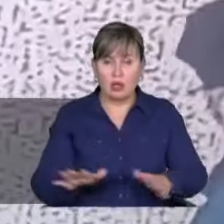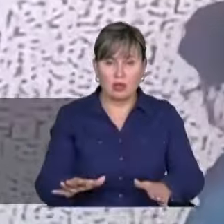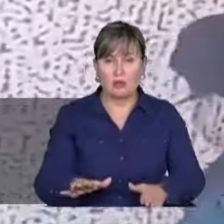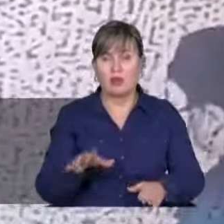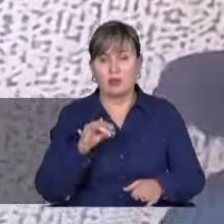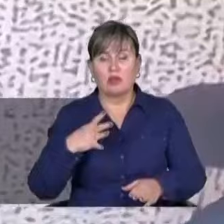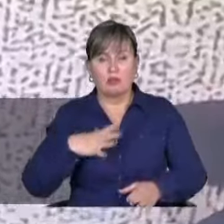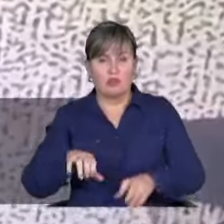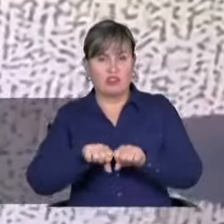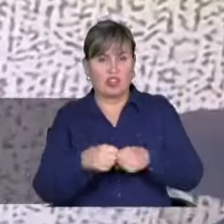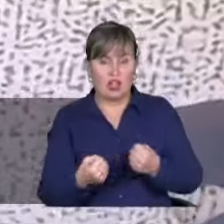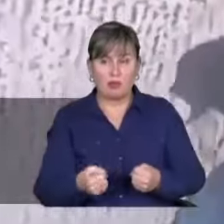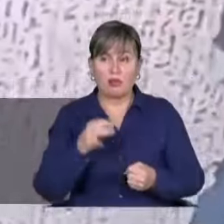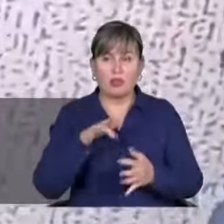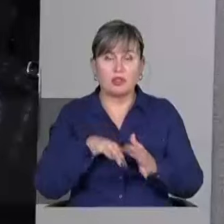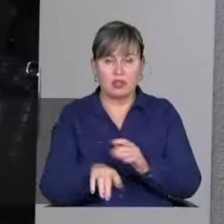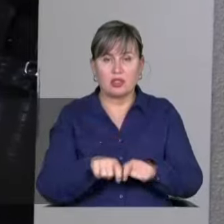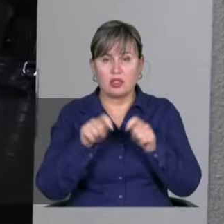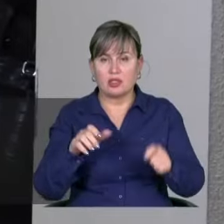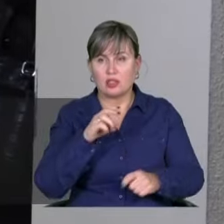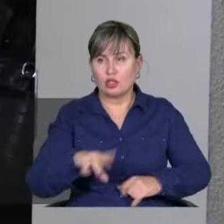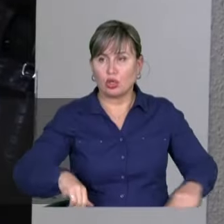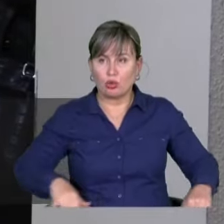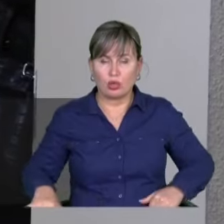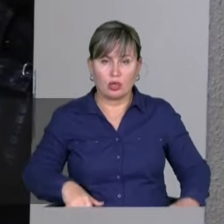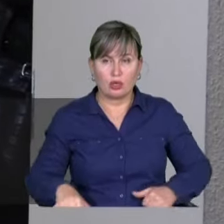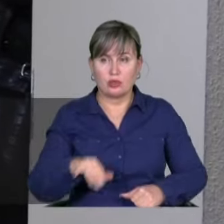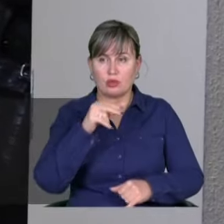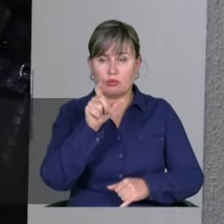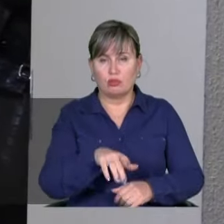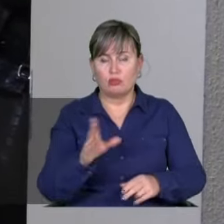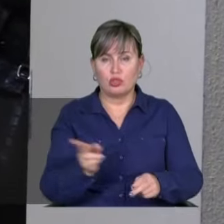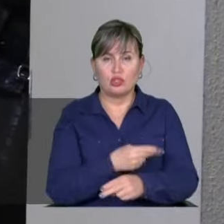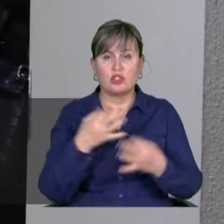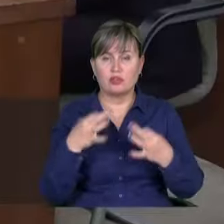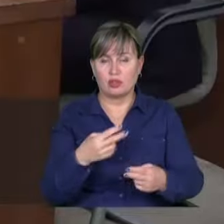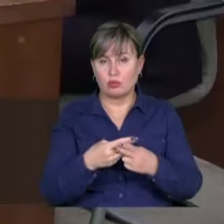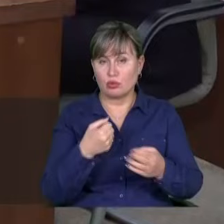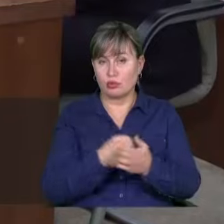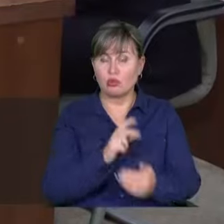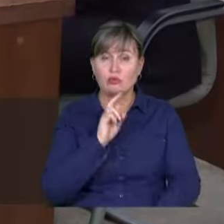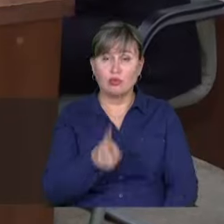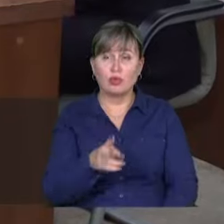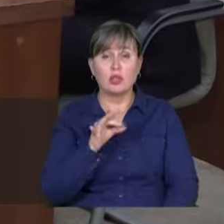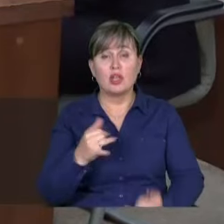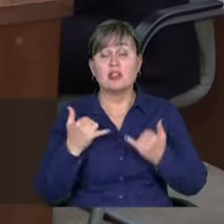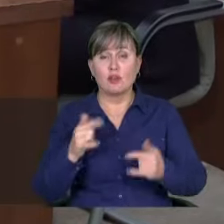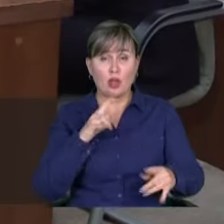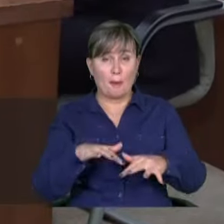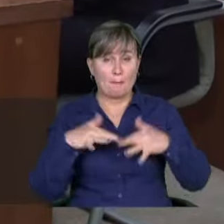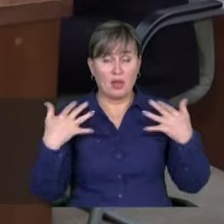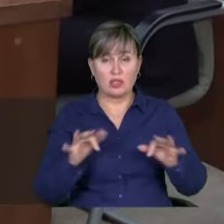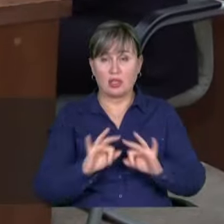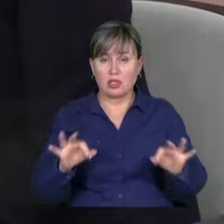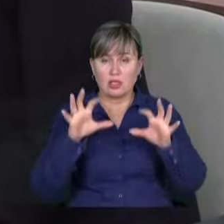порядка пришлось ее взламывать. Дело завели по статье «Хулиганство». Подозреваемому грозит лишение свободы до 2 лет. Между тем, сегодня в Мажилисе